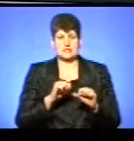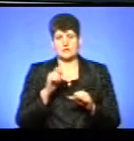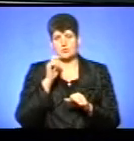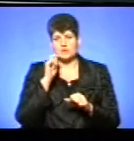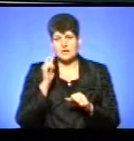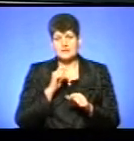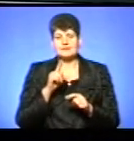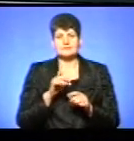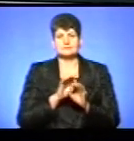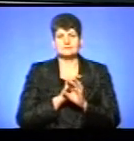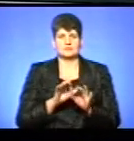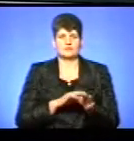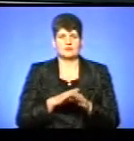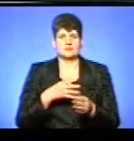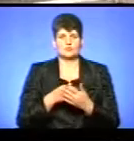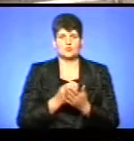виконання службових обов'язків.